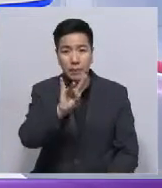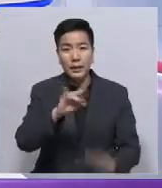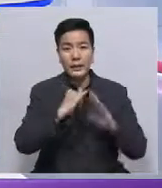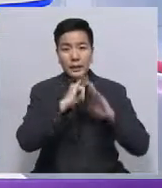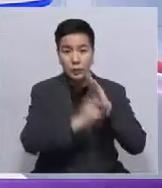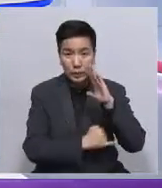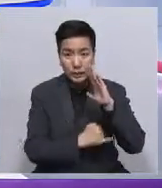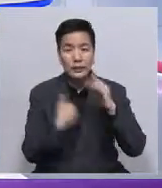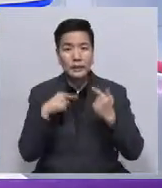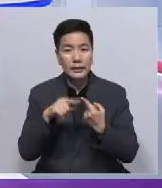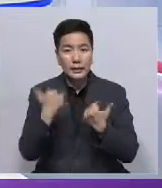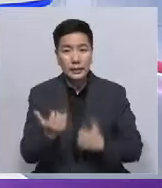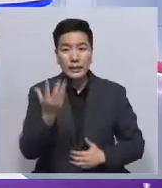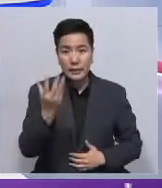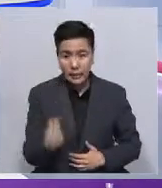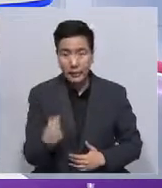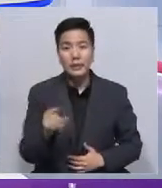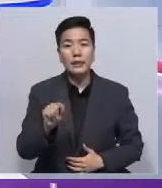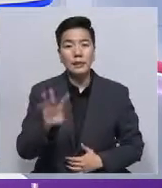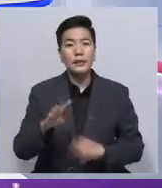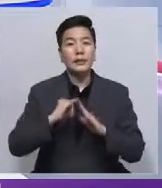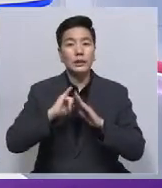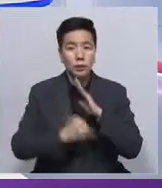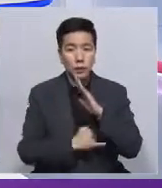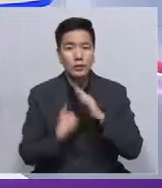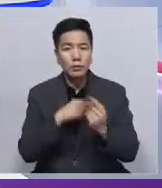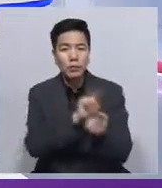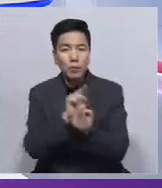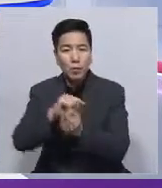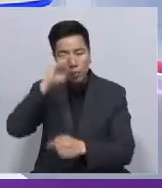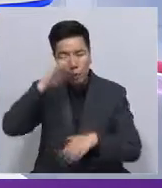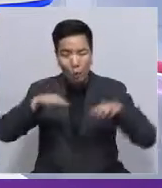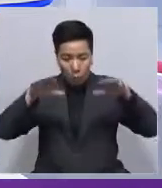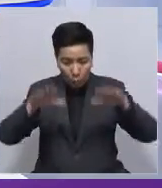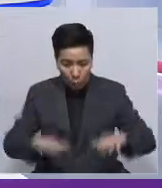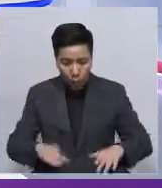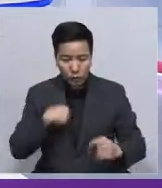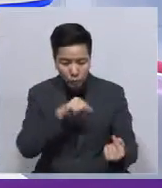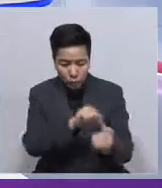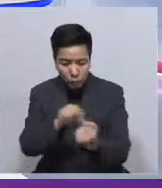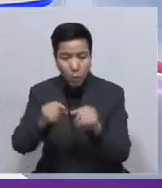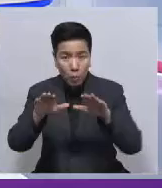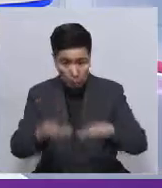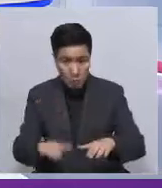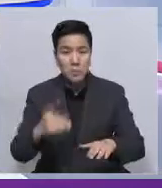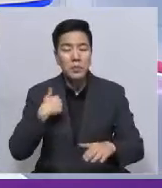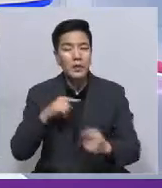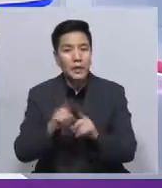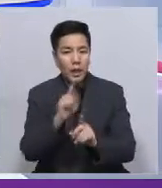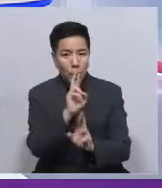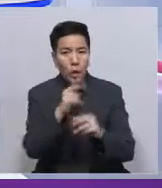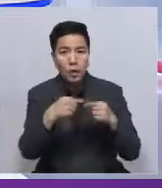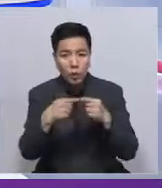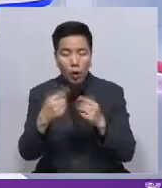38จังหวัดตอนนี้ก็เหลืออยู่ที่24จังหวัดแล้วนะครับก็พบว่าโรคเนี่ยลดลงในบางพื้นที ่ แต่ก็ยังคงต้องเฝ้าระวังต่อเนื่